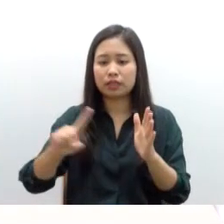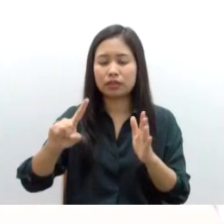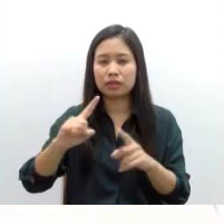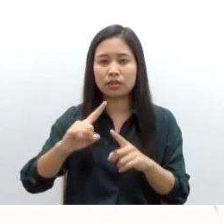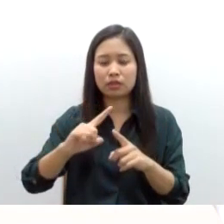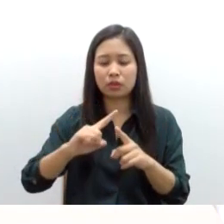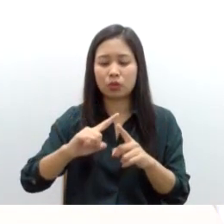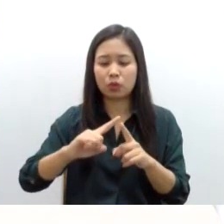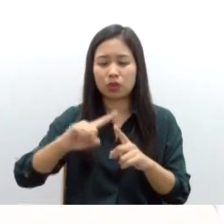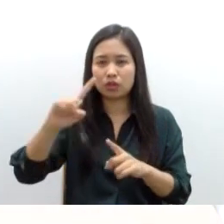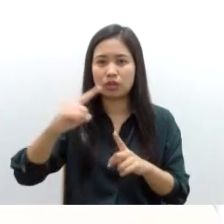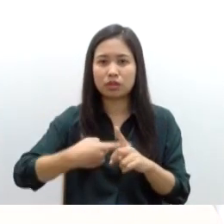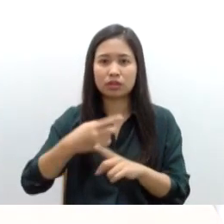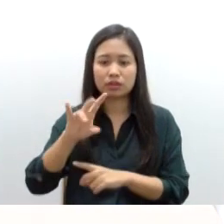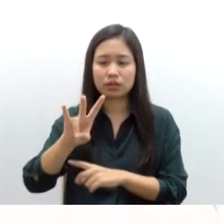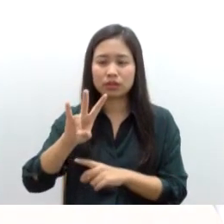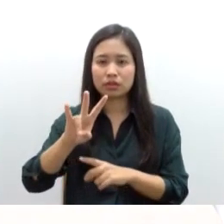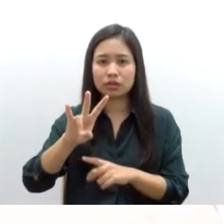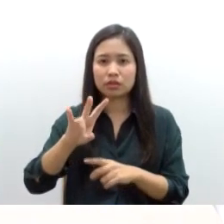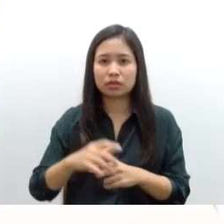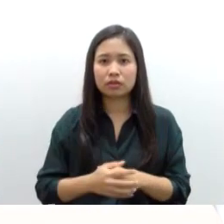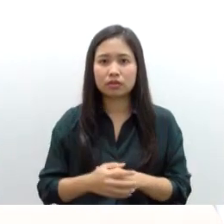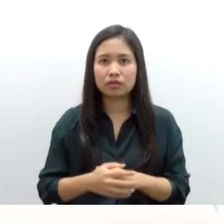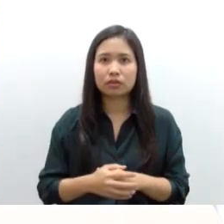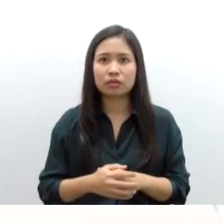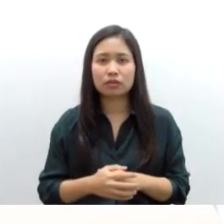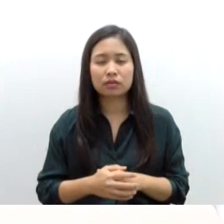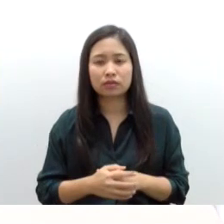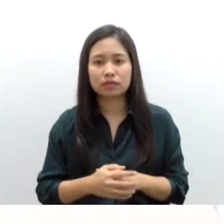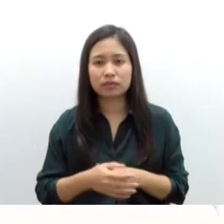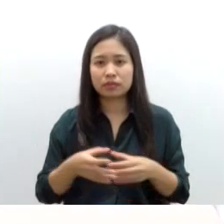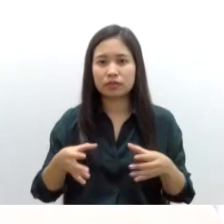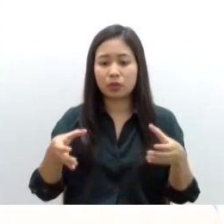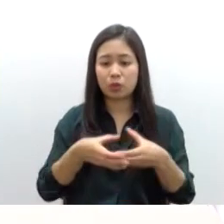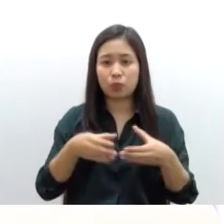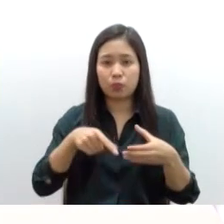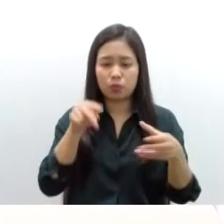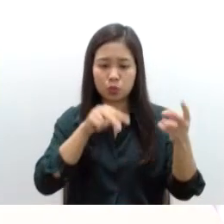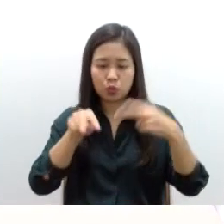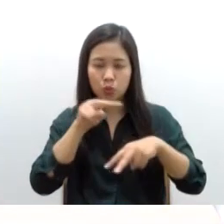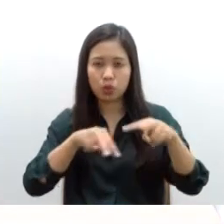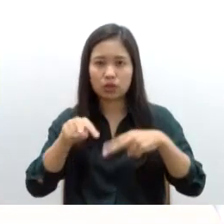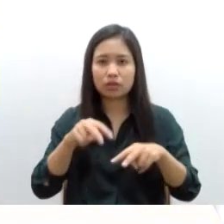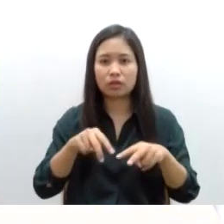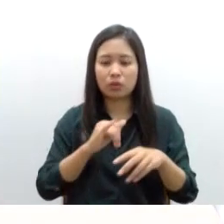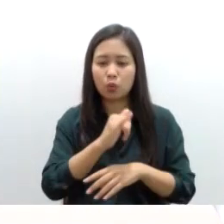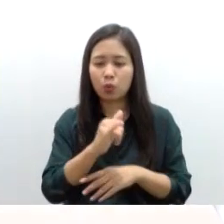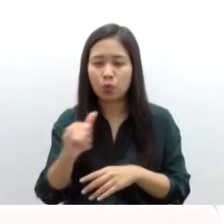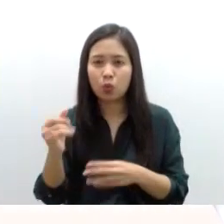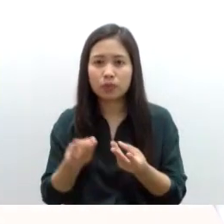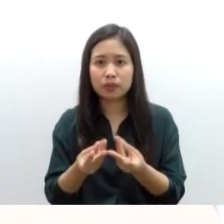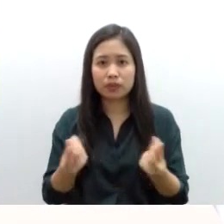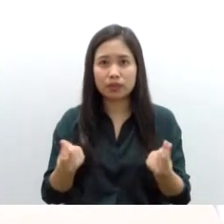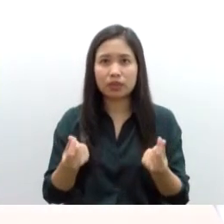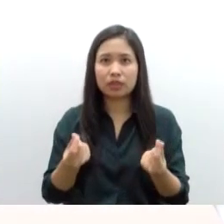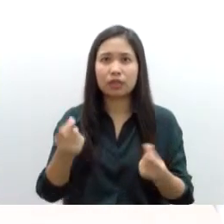ม2563ที่จะถึงนี้ซึ่งคณะผู้ตรวจราชการและผู้ช่วยผู้ตรวจราชการจะลงพื้นที่ในช่วงระหว่